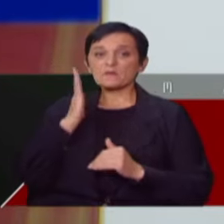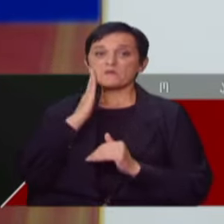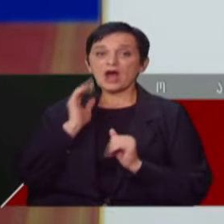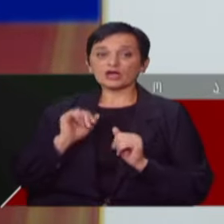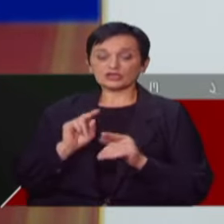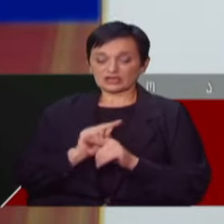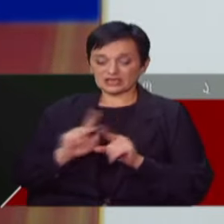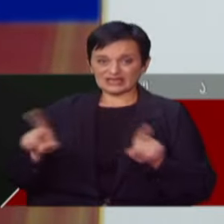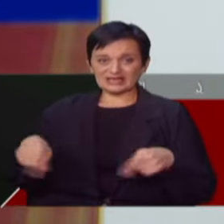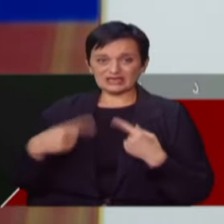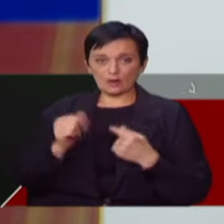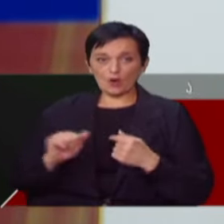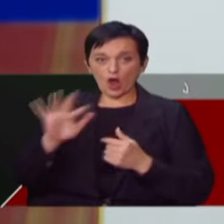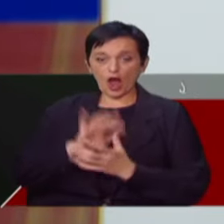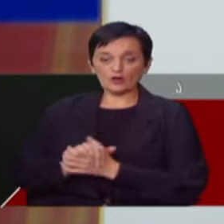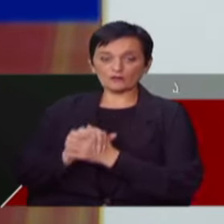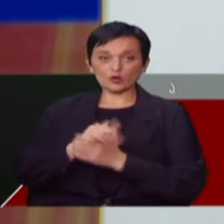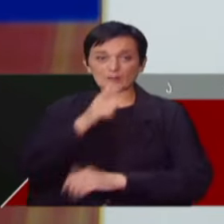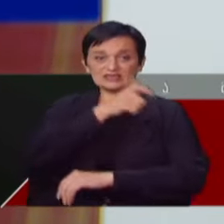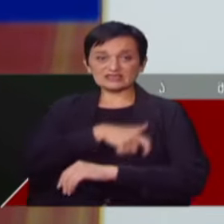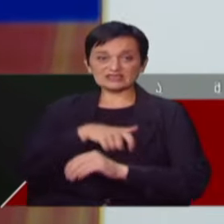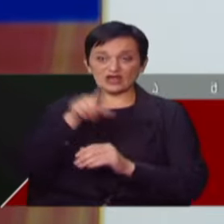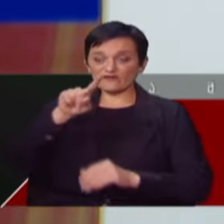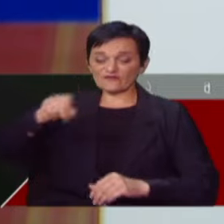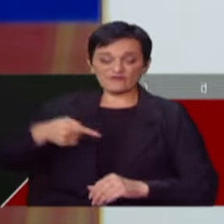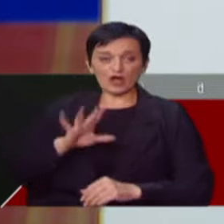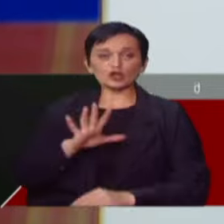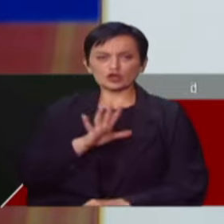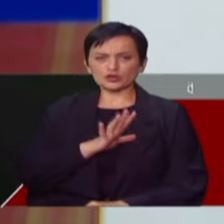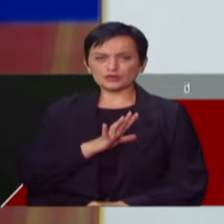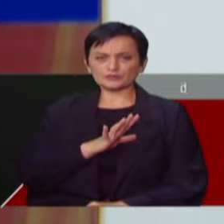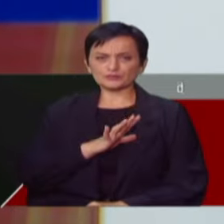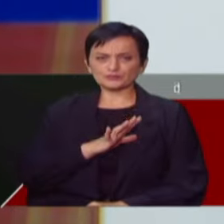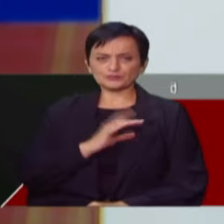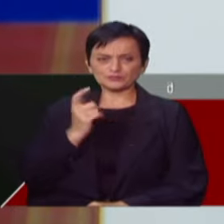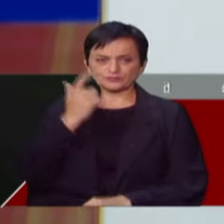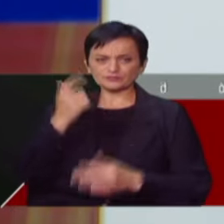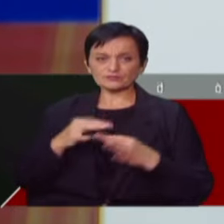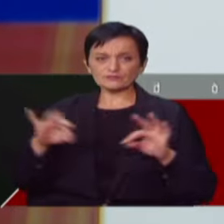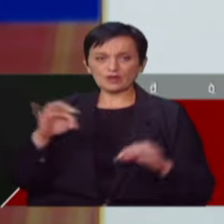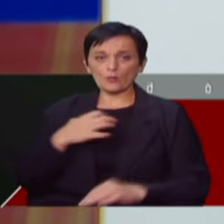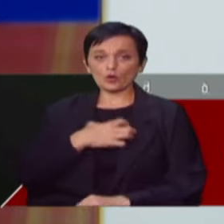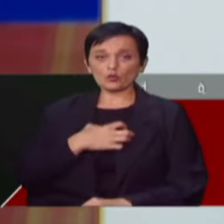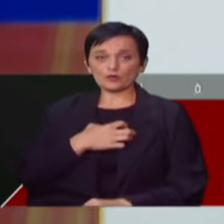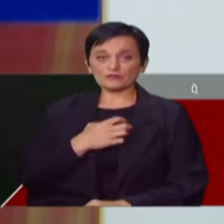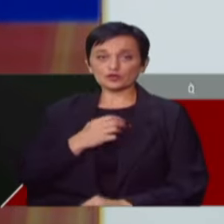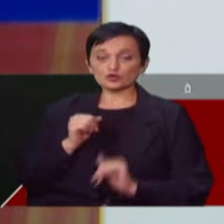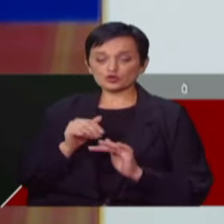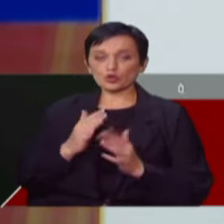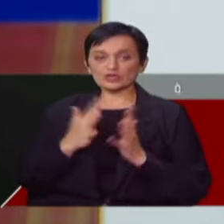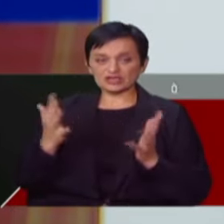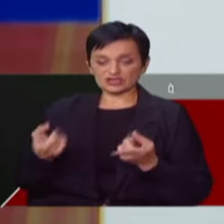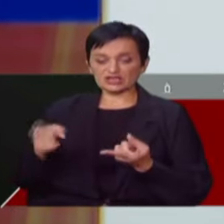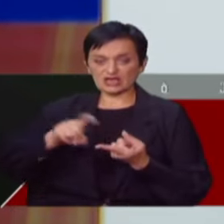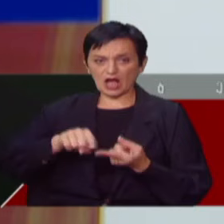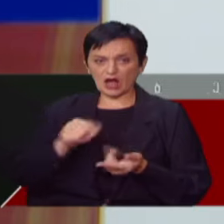რეფორმა არ იყო მხოლოდ ევროკავშირში წევრობის ვალდებულება, არამედ იყო დემოკრატიის მნიშვნელოვანი კომპანიები, რომელსაც დიდი გავლენა